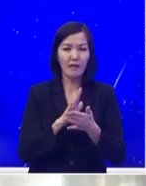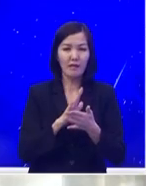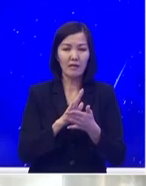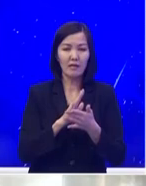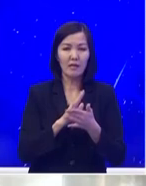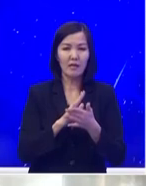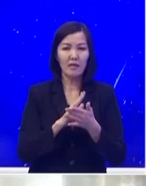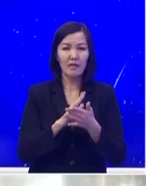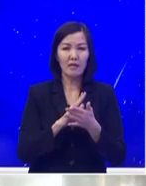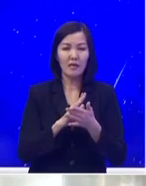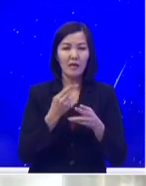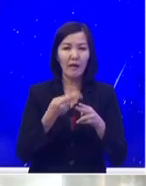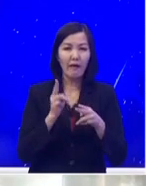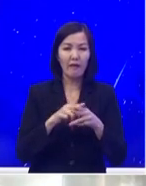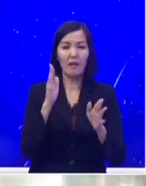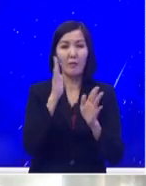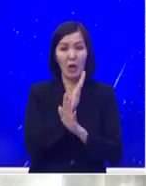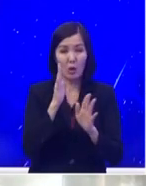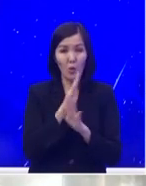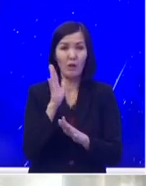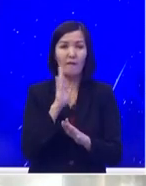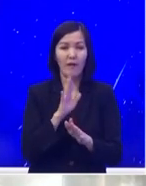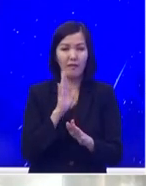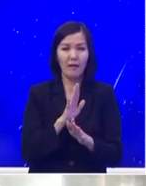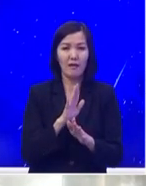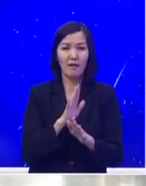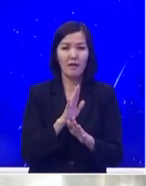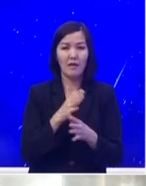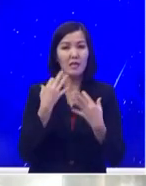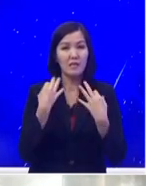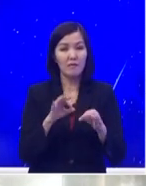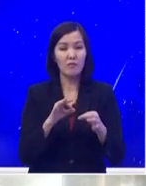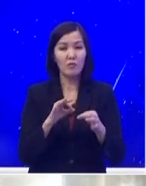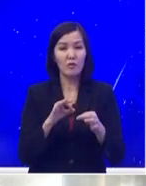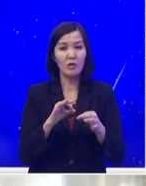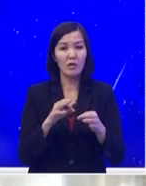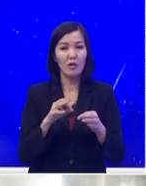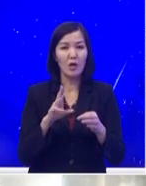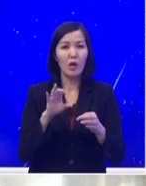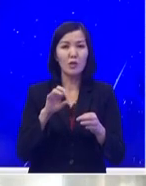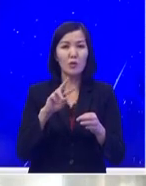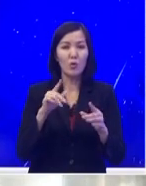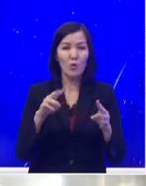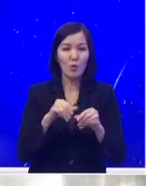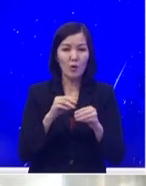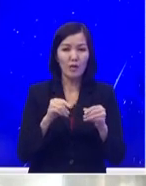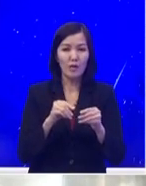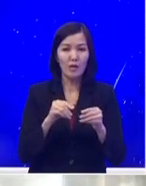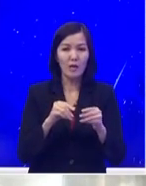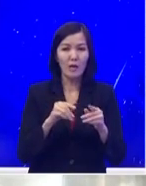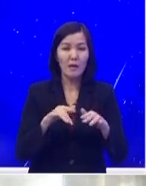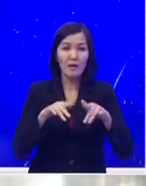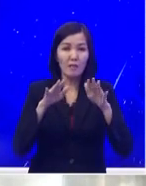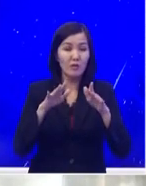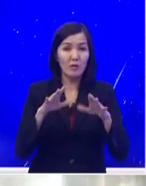это как бы природа воды. Это свободные соли жесткости. При кипячении они выпадают в осадок. Но